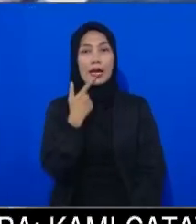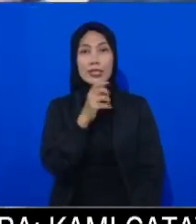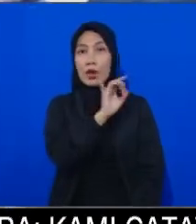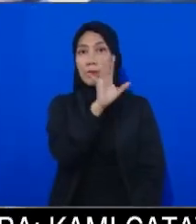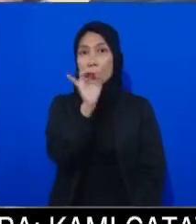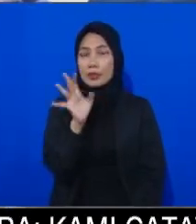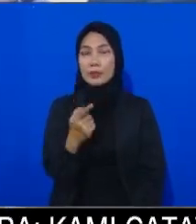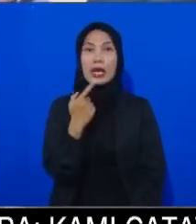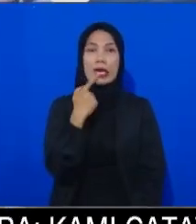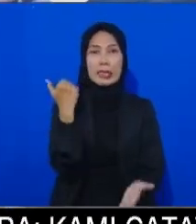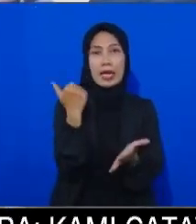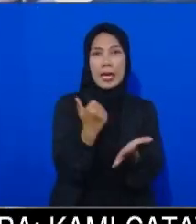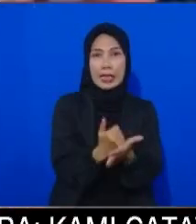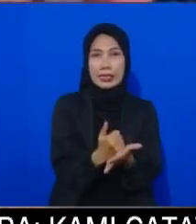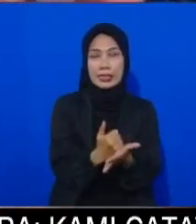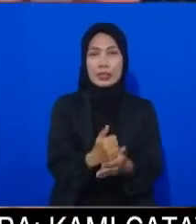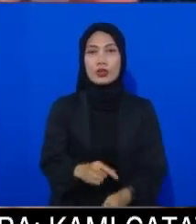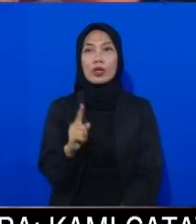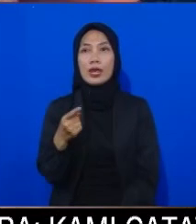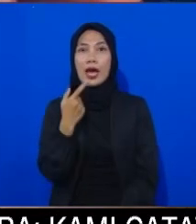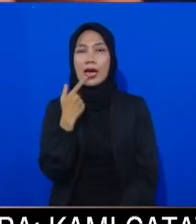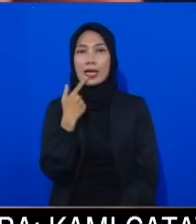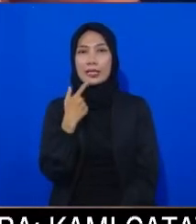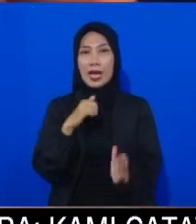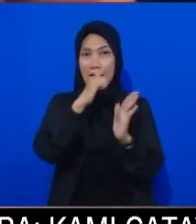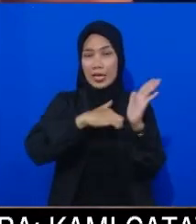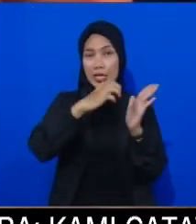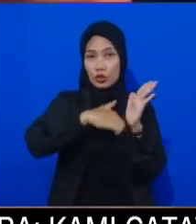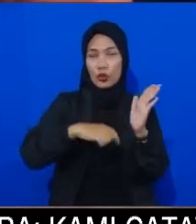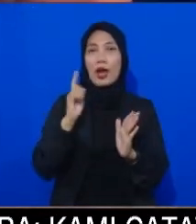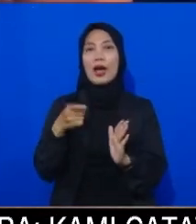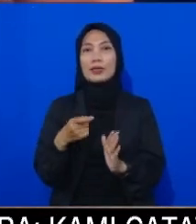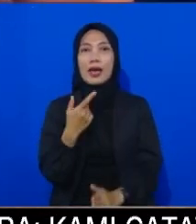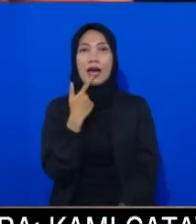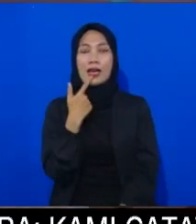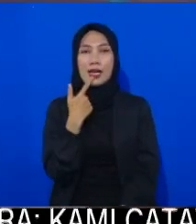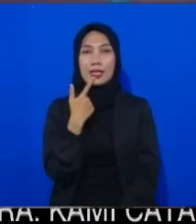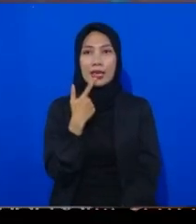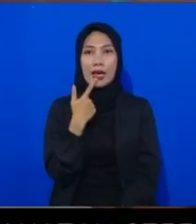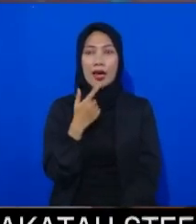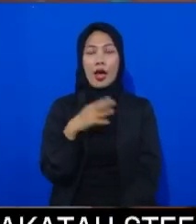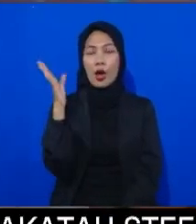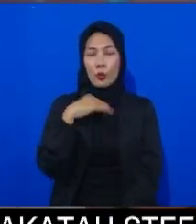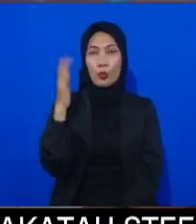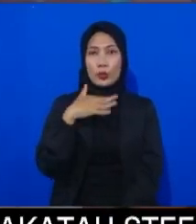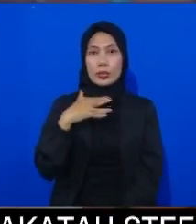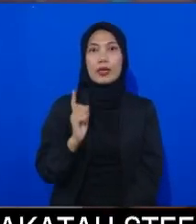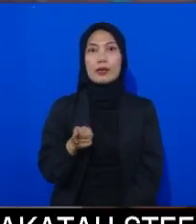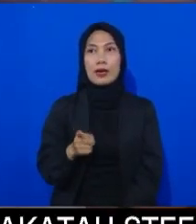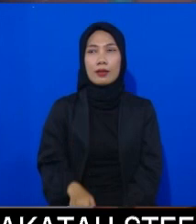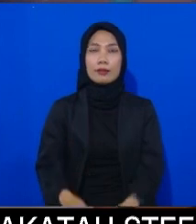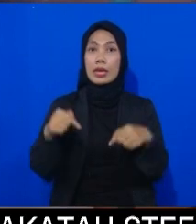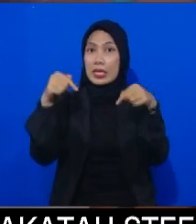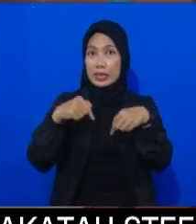kerupuk telur asin dengan rasa balado keju sapi panggang serta barbecue telur asin ini sangat banyak